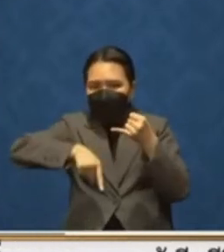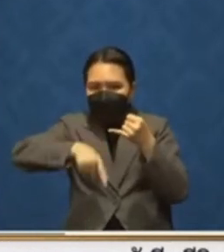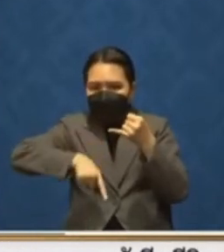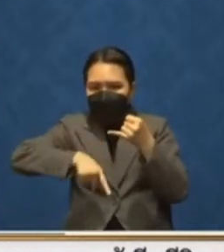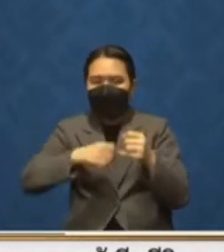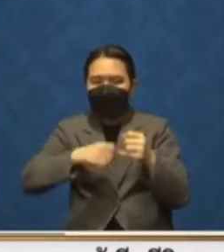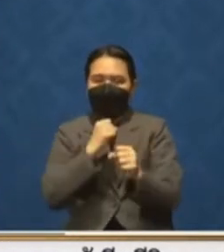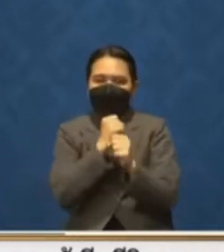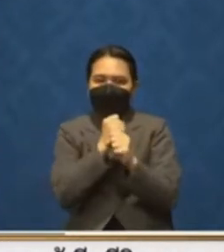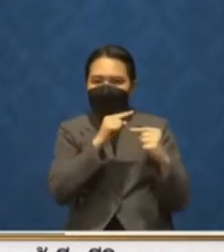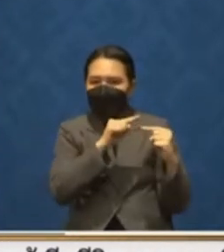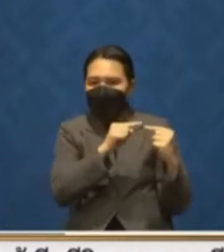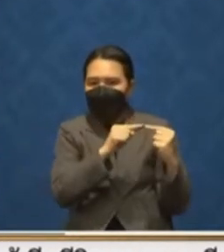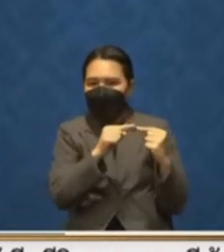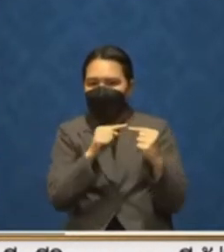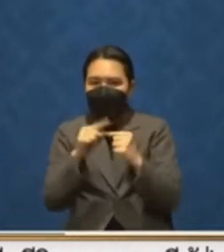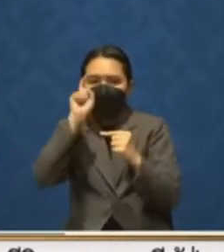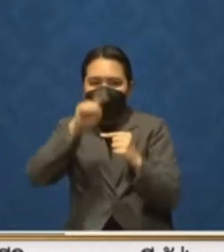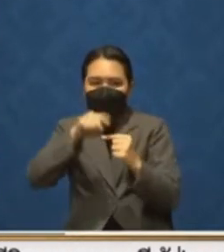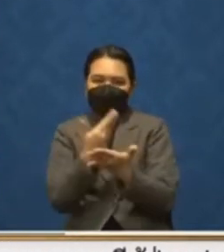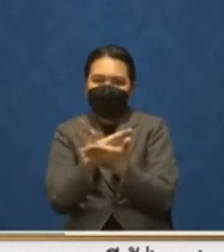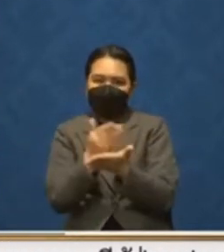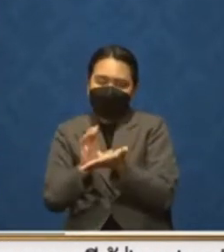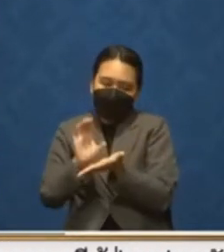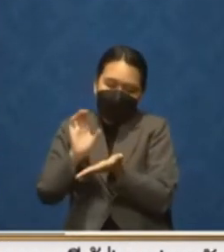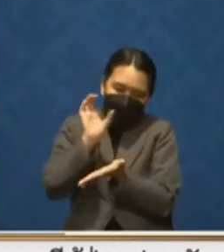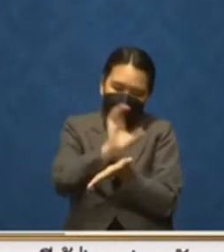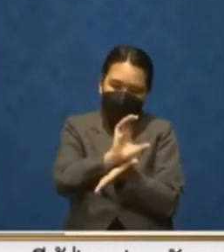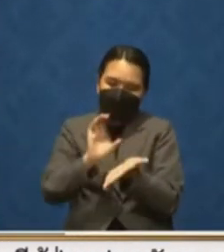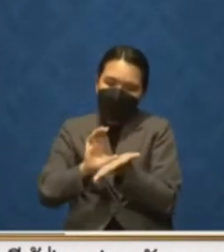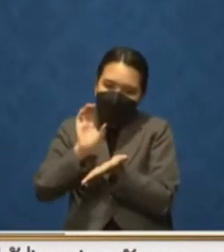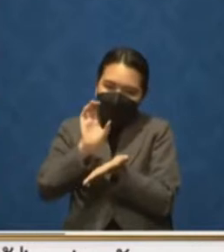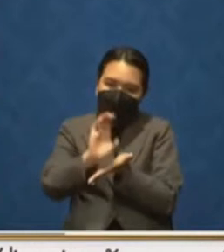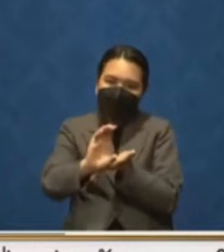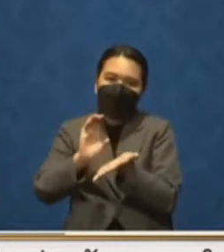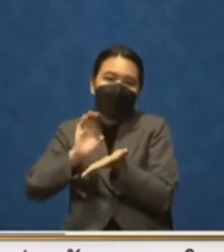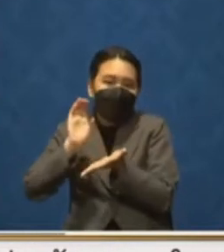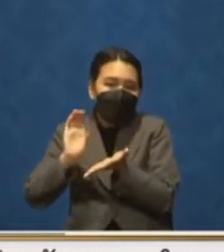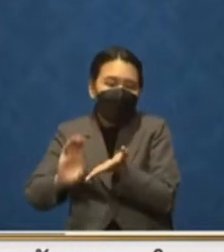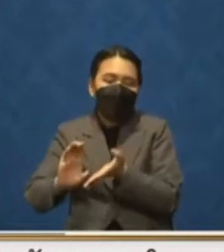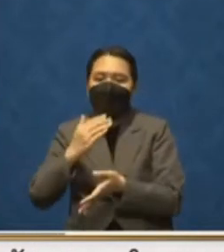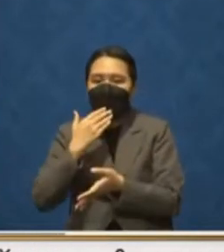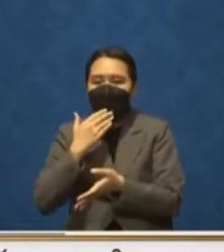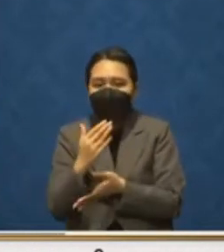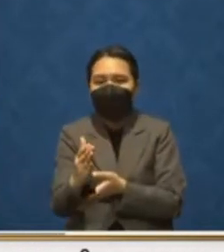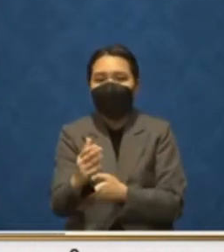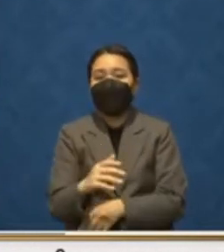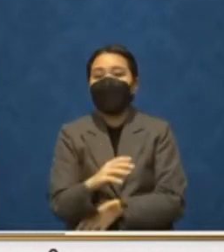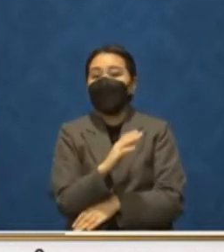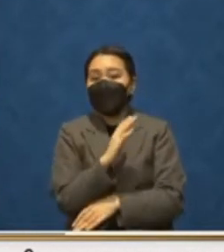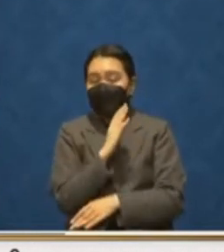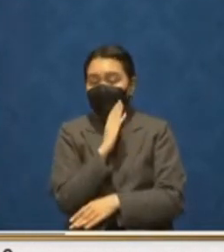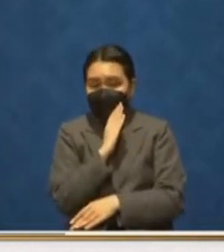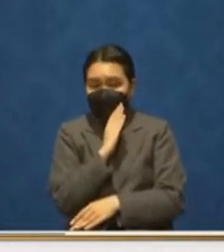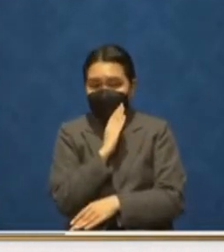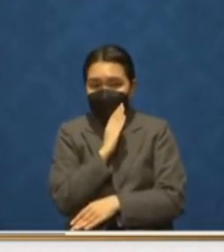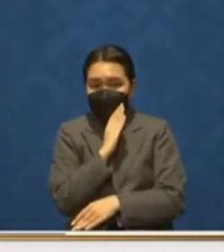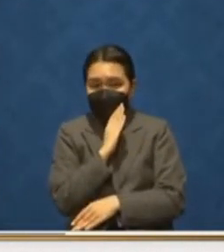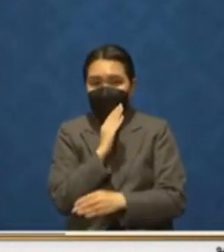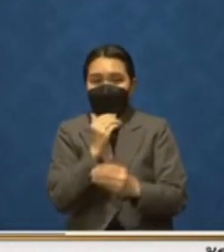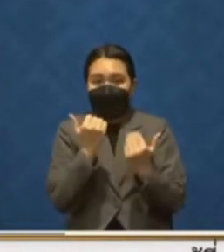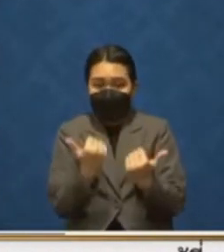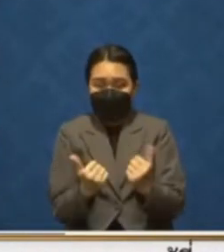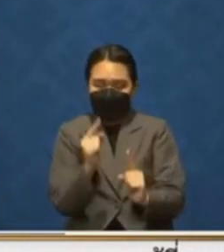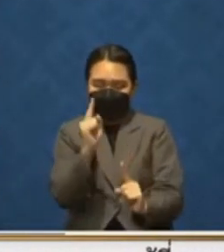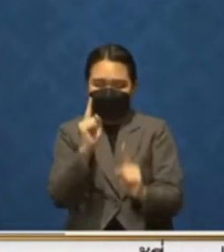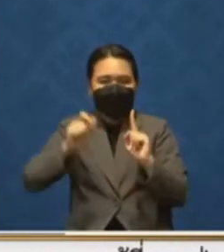ต่อเนื่องต้องมีการลงทุนอย่างต่อเนื่องตลอดเวลาในและเมื่อเขาเป็นผู้แพ้การ